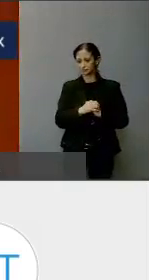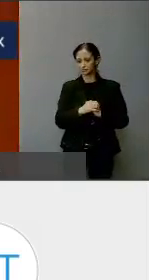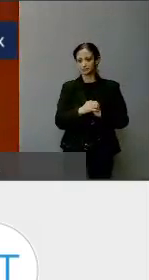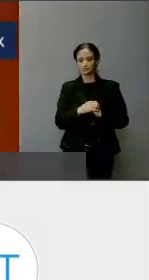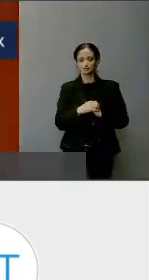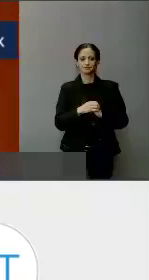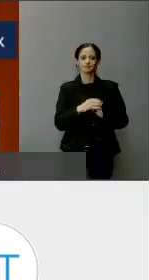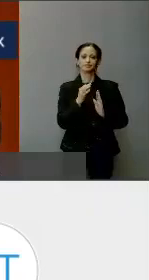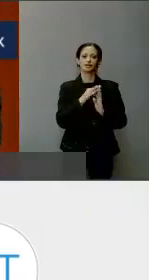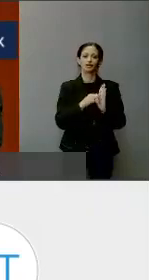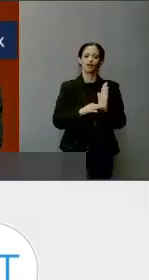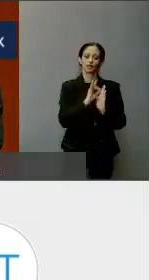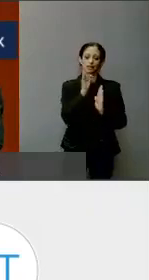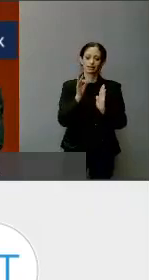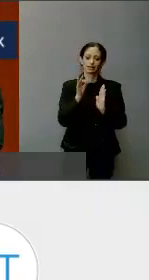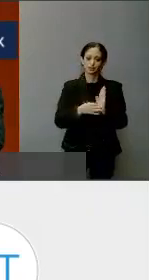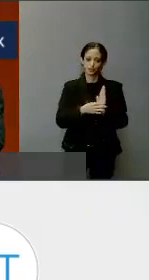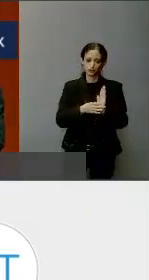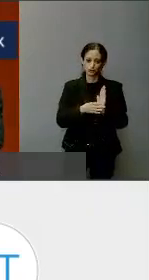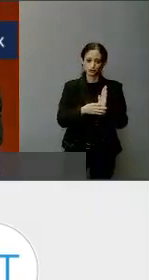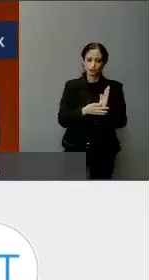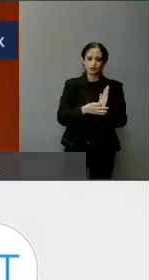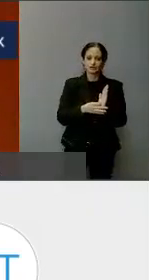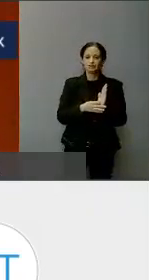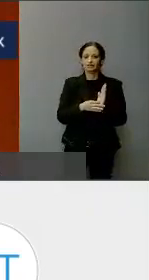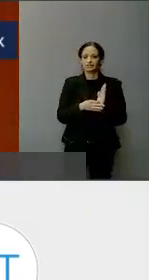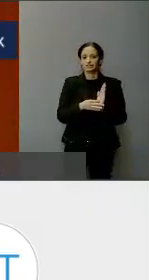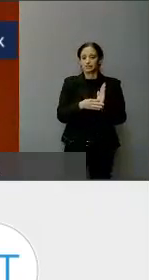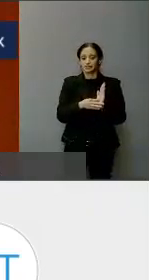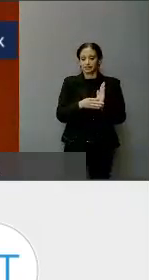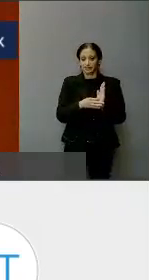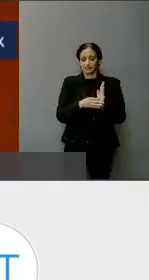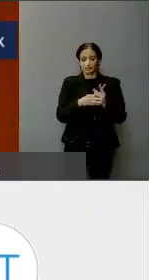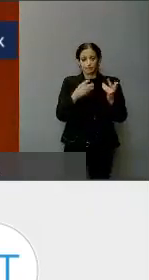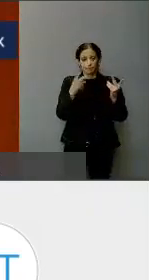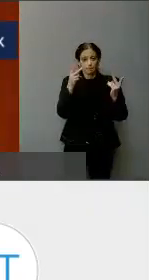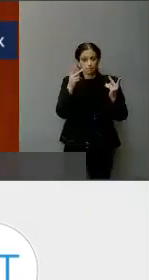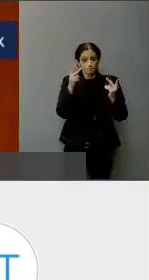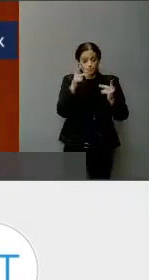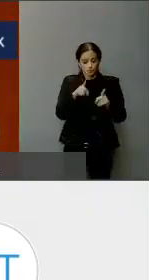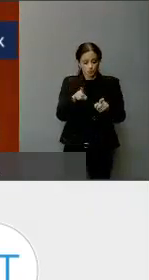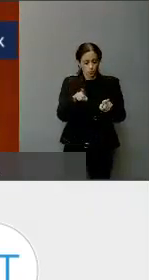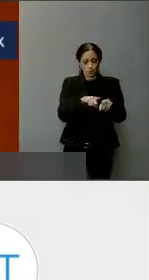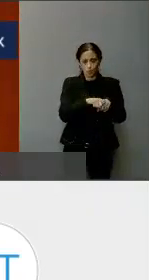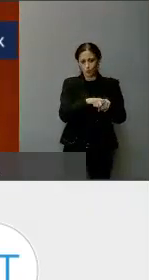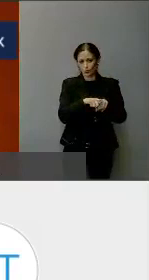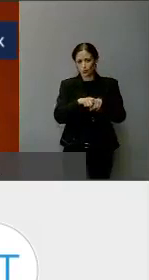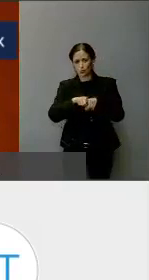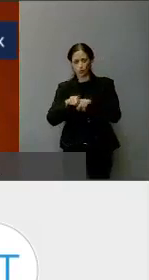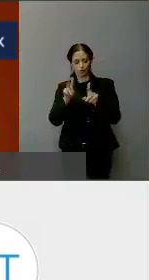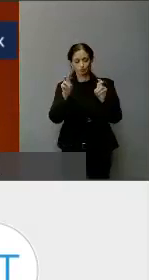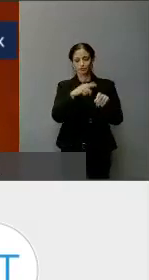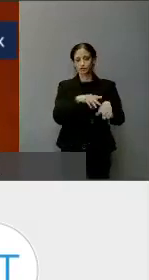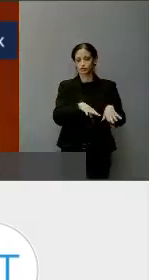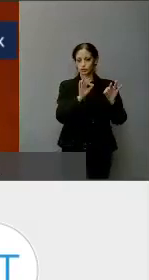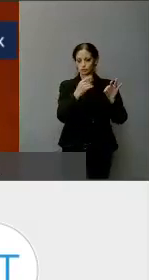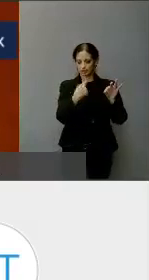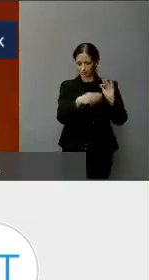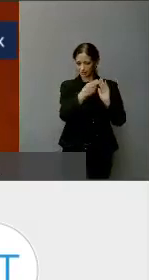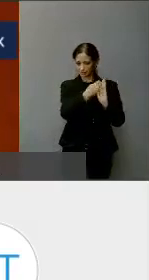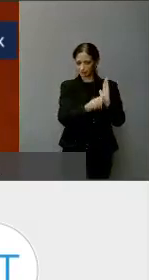l'ordine del giorno ricalca pari passo la i contenuti della sospensiva insomma noi abbiamo